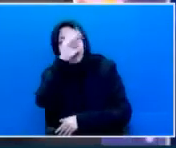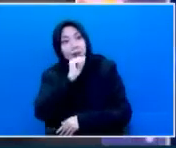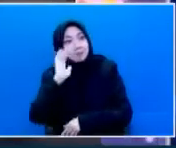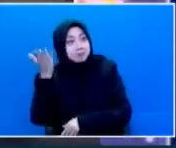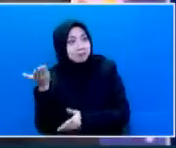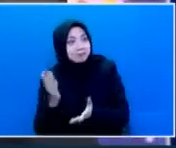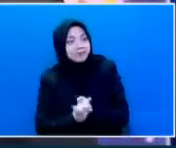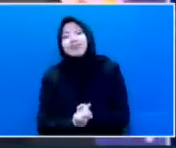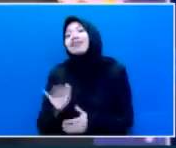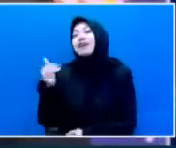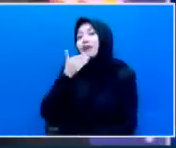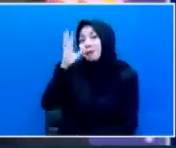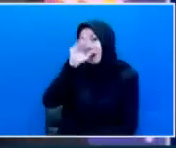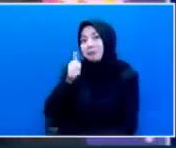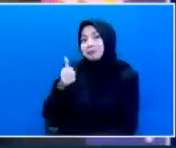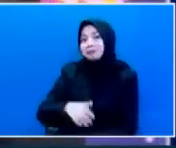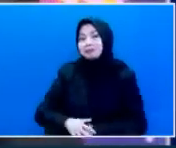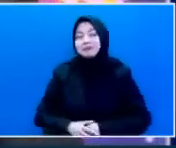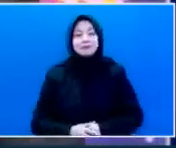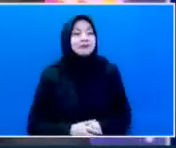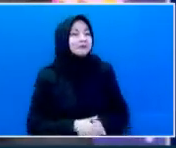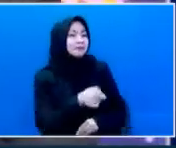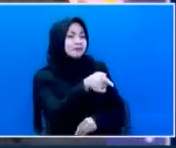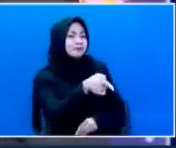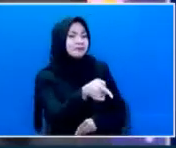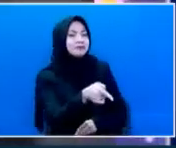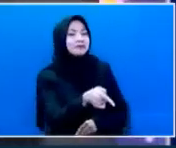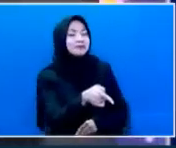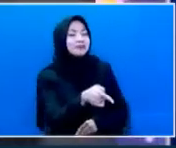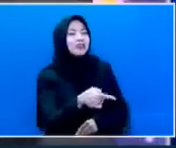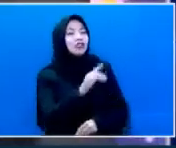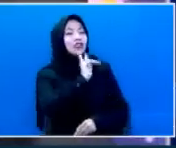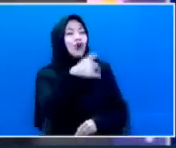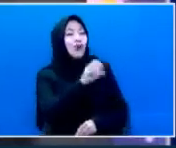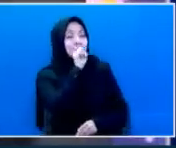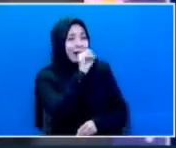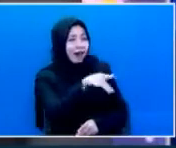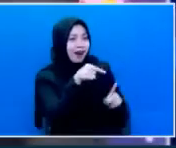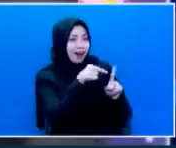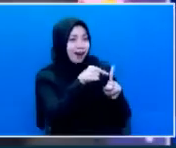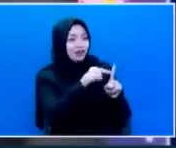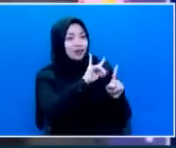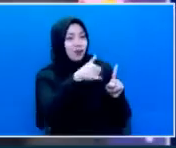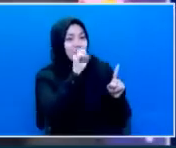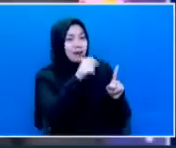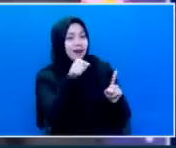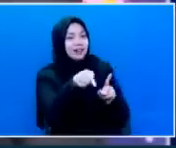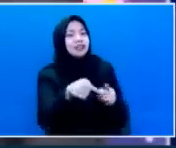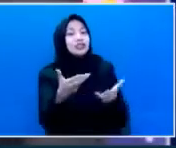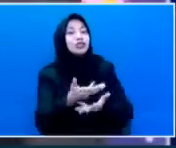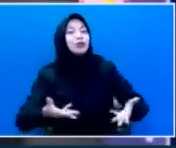Burhan malam yir ini situasi yang panas kata Presiden Joko Widodo jangan